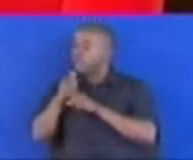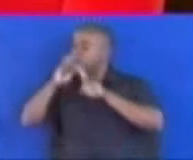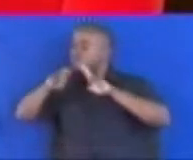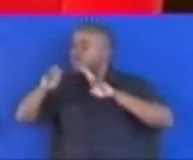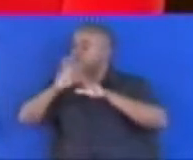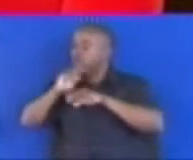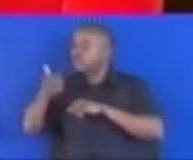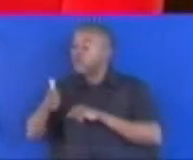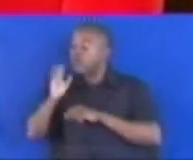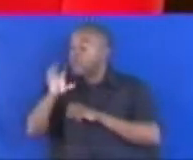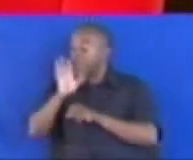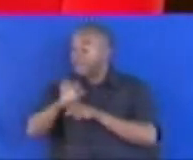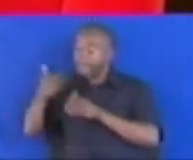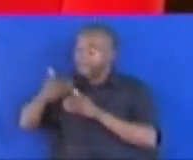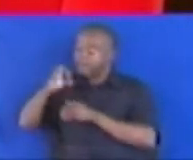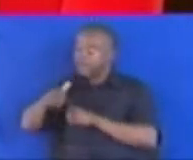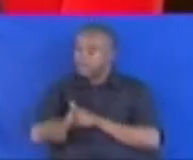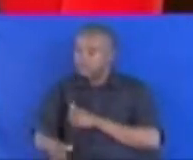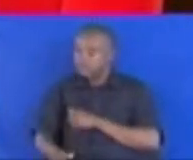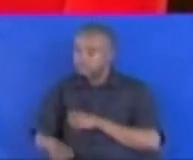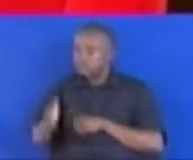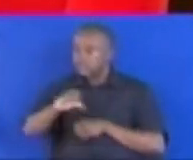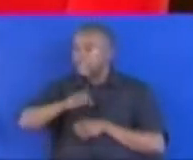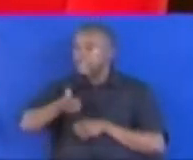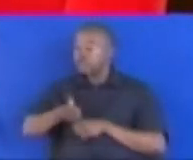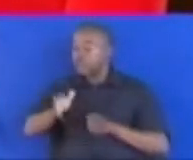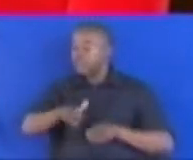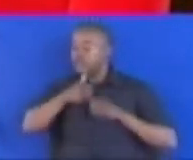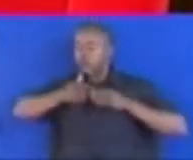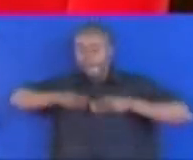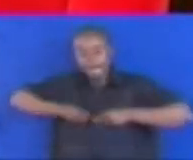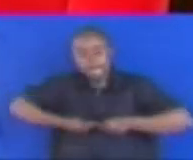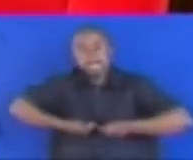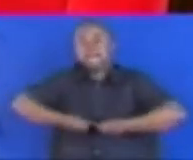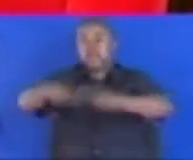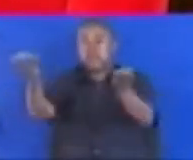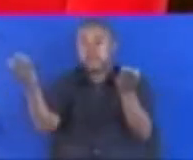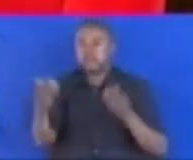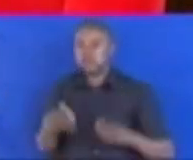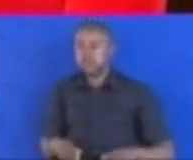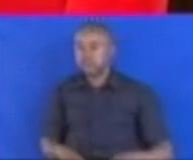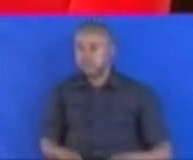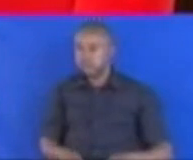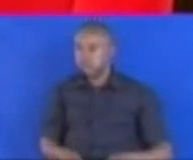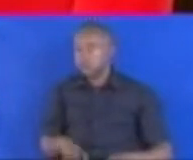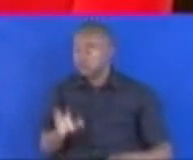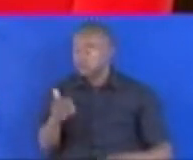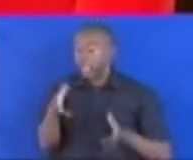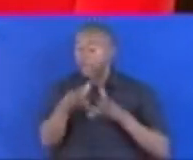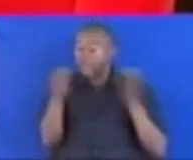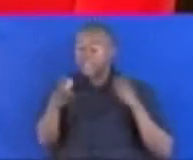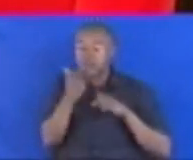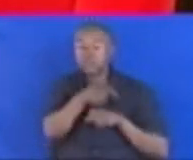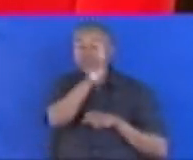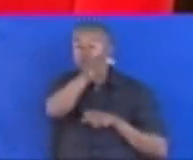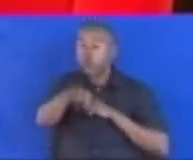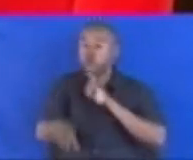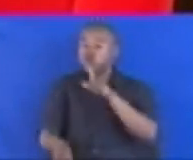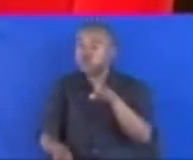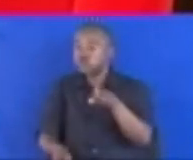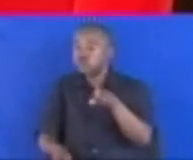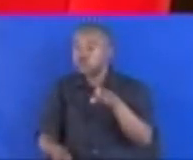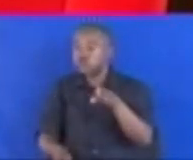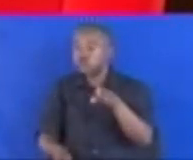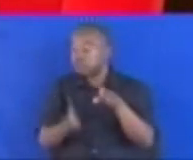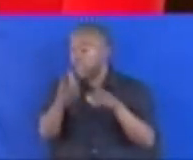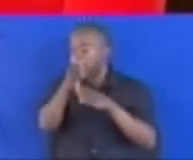wa kutosha miaka mingi, kwa hiyo inaruhusiwa emergency kwa sababu ya uhitaji wa dunia, madhara yatakayowapata wale liability ziko